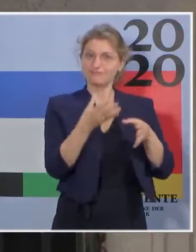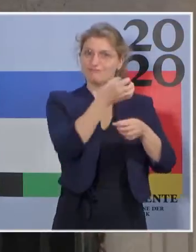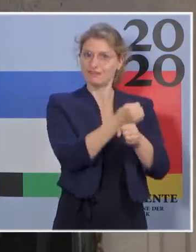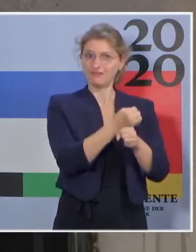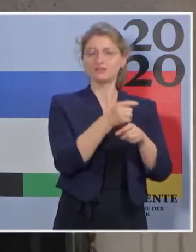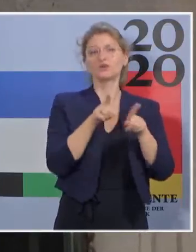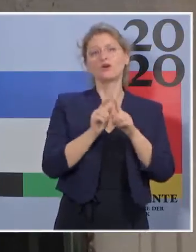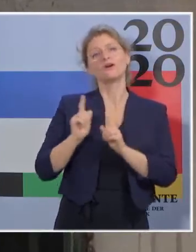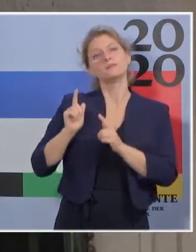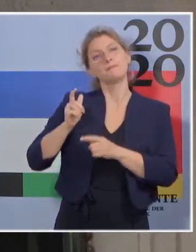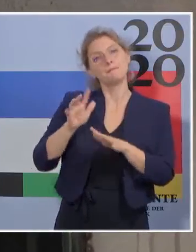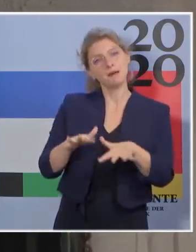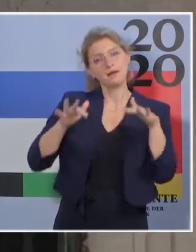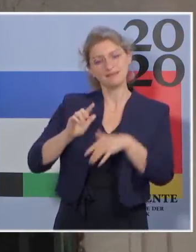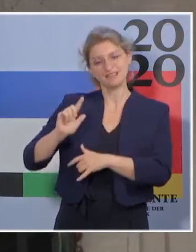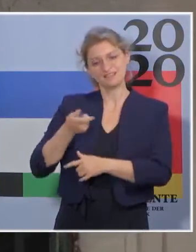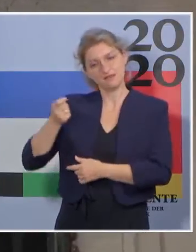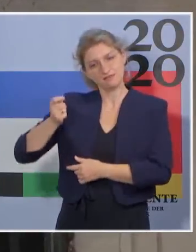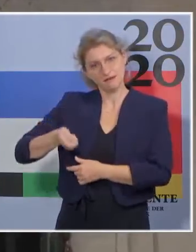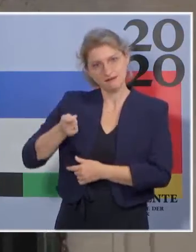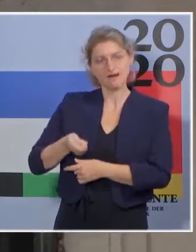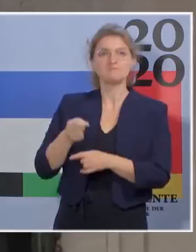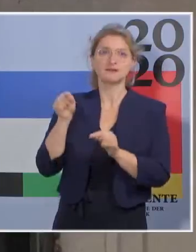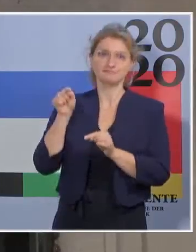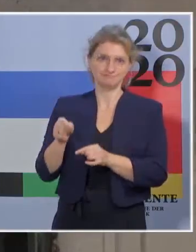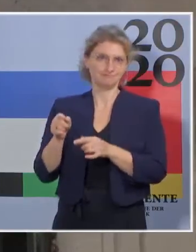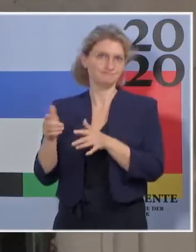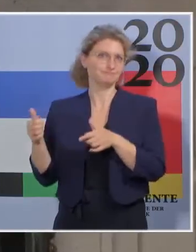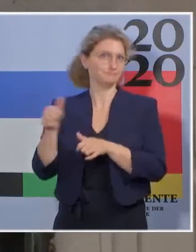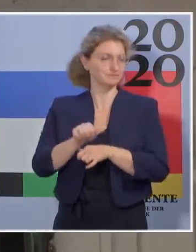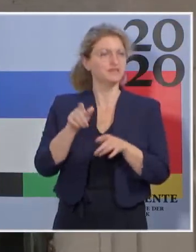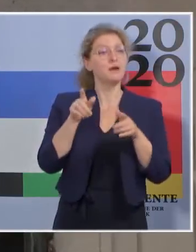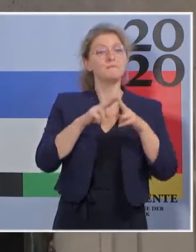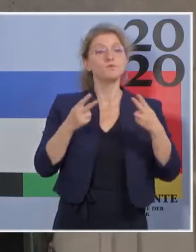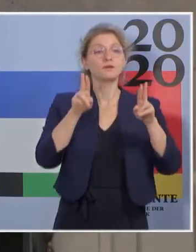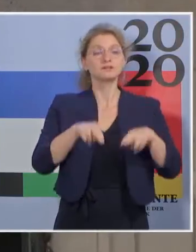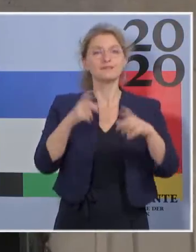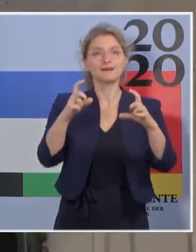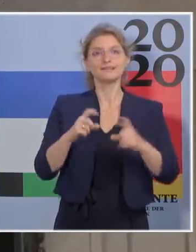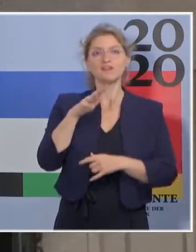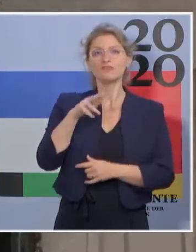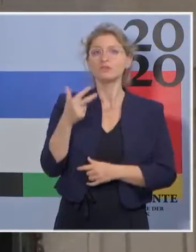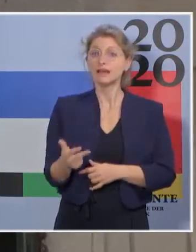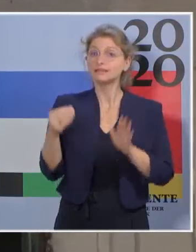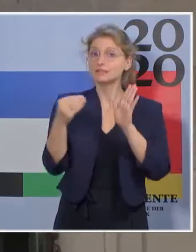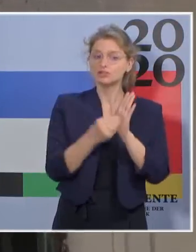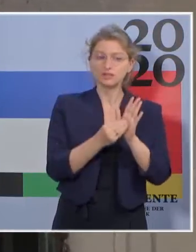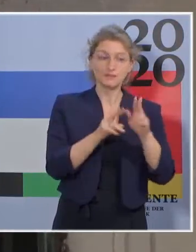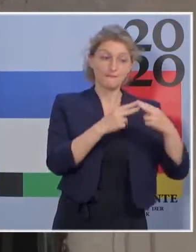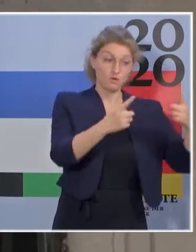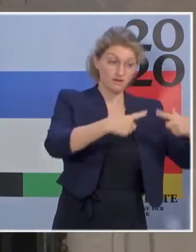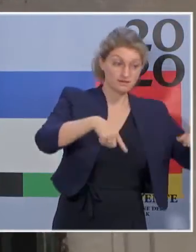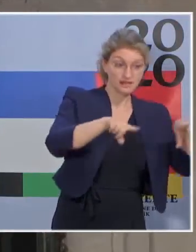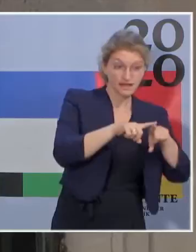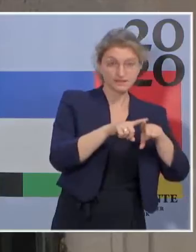zweite Kammer des Parlaments ist Ausfluss dessen. Im Bundesrat heißt es im Artikel 34, sind die Länder im Verhältnis zur Bürgerzahl